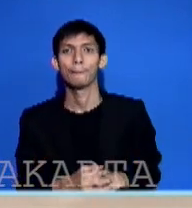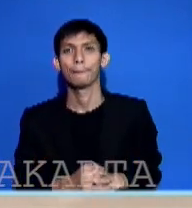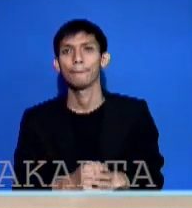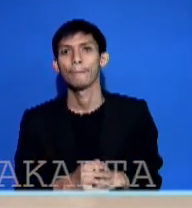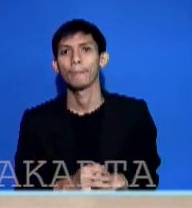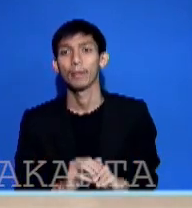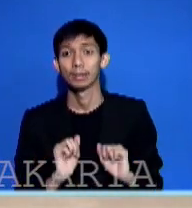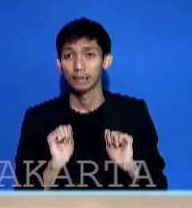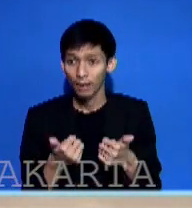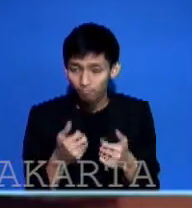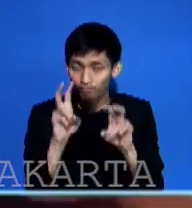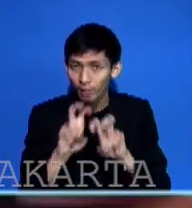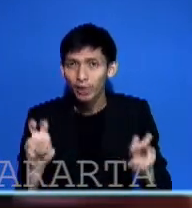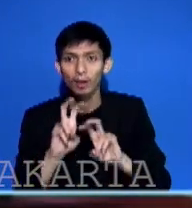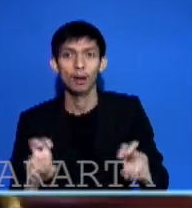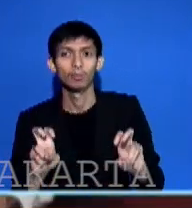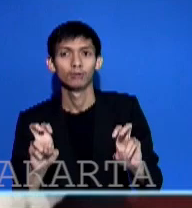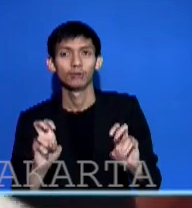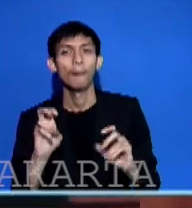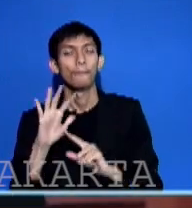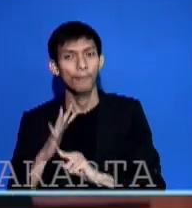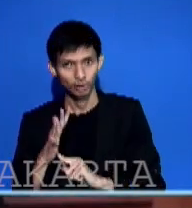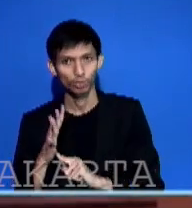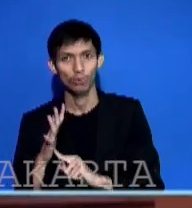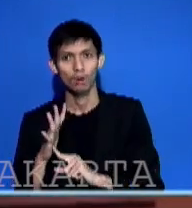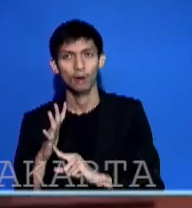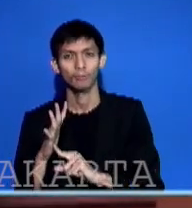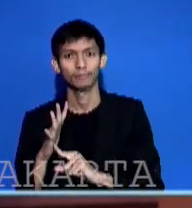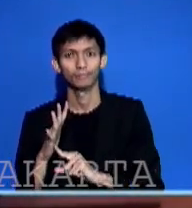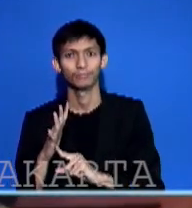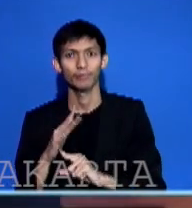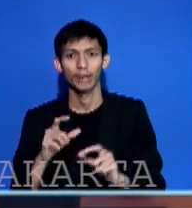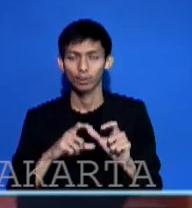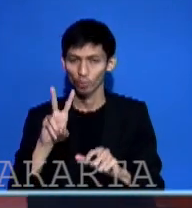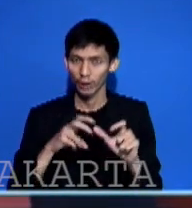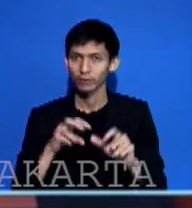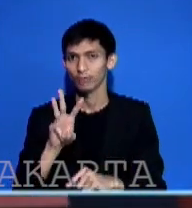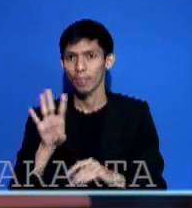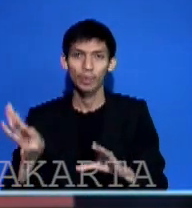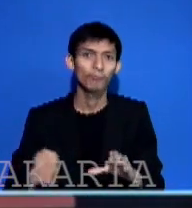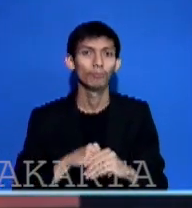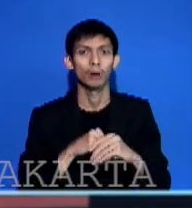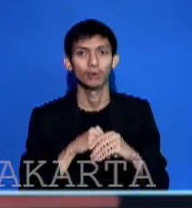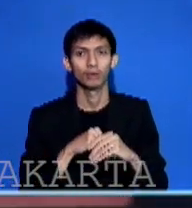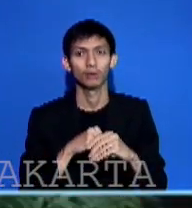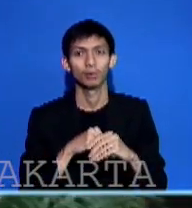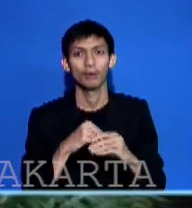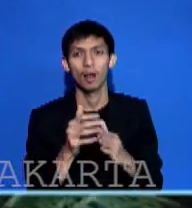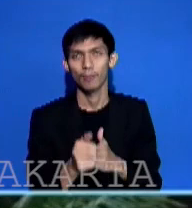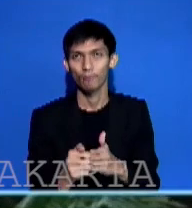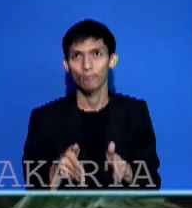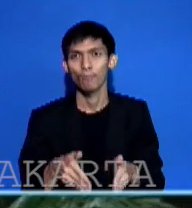hasil-hasil penelitian mahasiswa pasca sarjana dituntut untuk bisa memberikan kontribusi sebagai petunjuk adaptasi dan mitigasi pembangunan